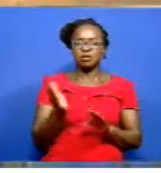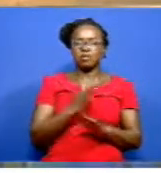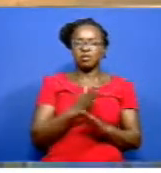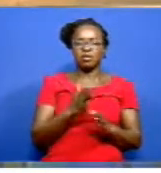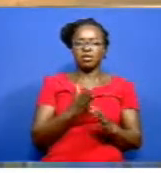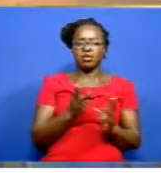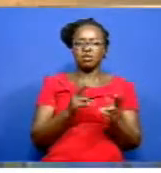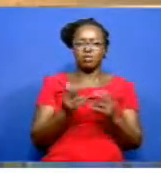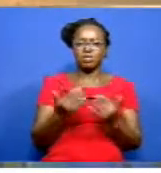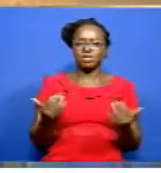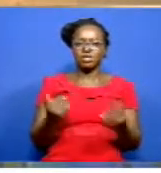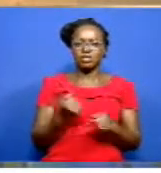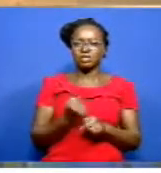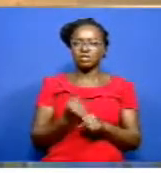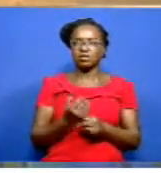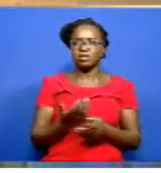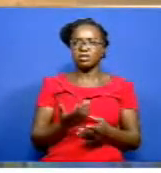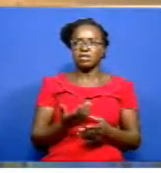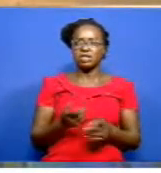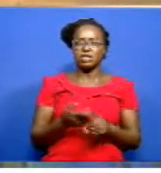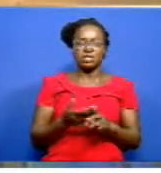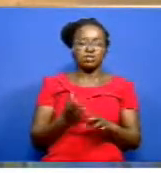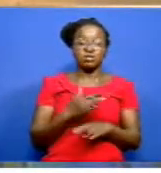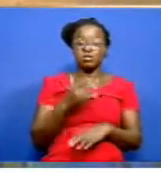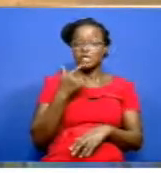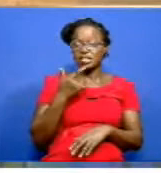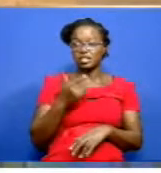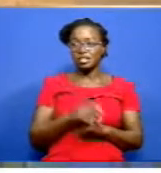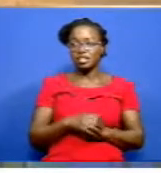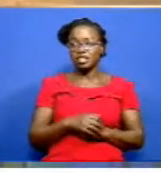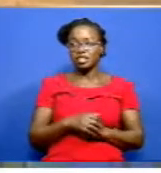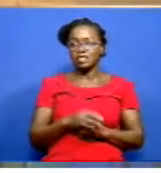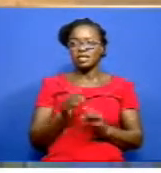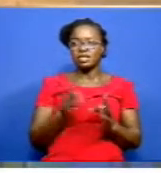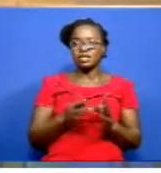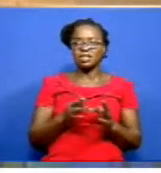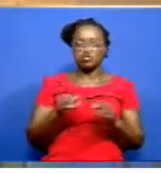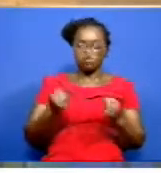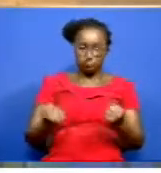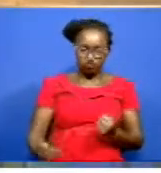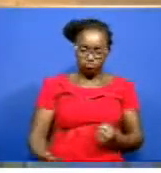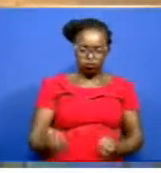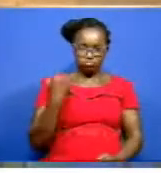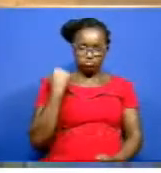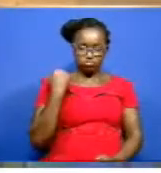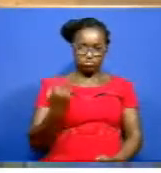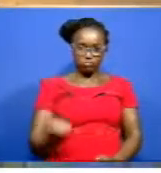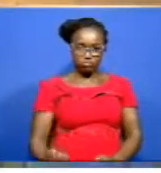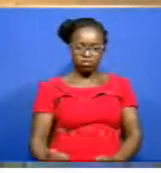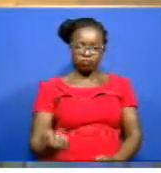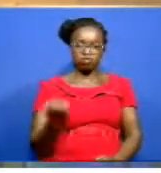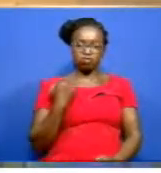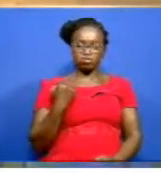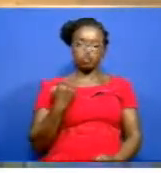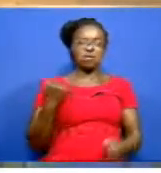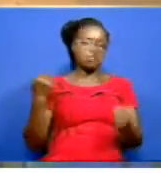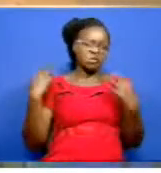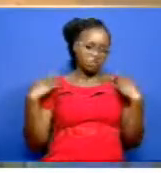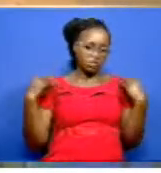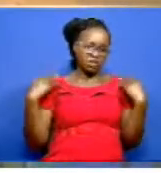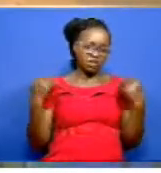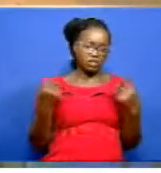sasa tu venye niliongea mbeleni, sasa tuseme kama ulikuwa unaenda gym, tuseme unaenda mazoezi,